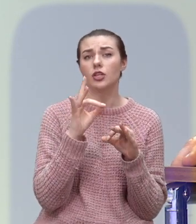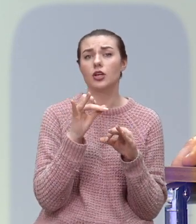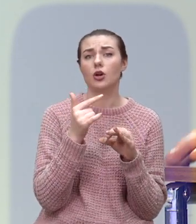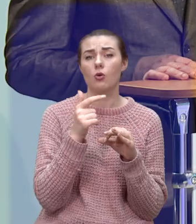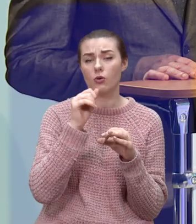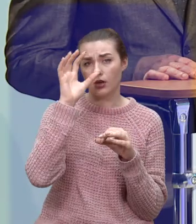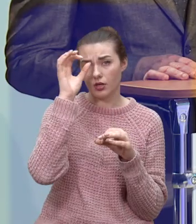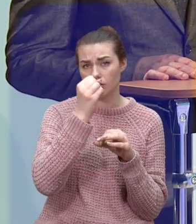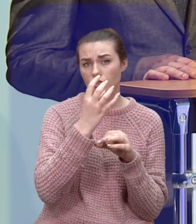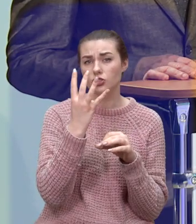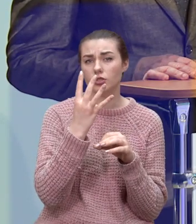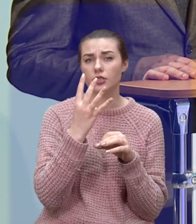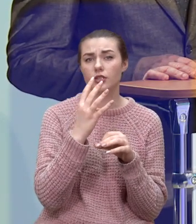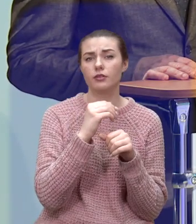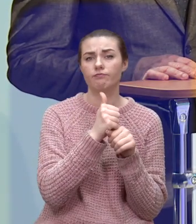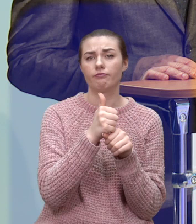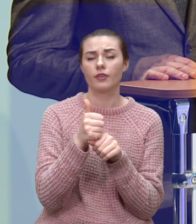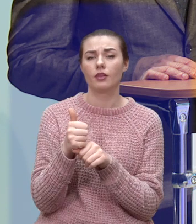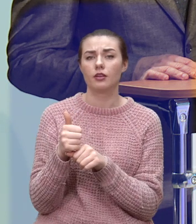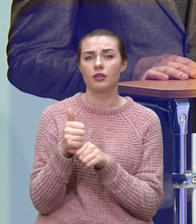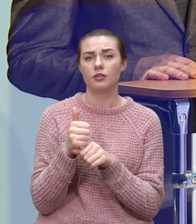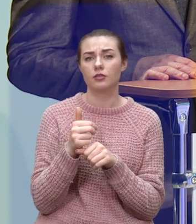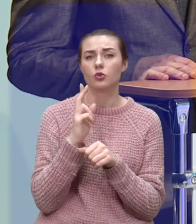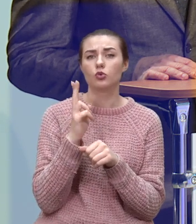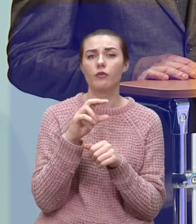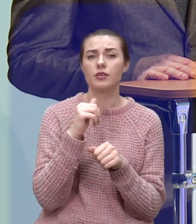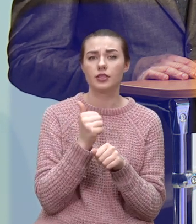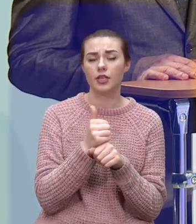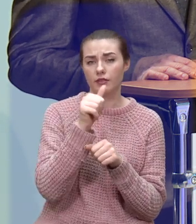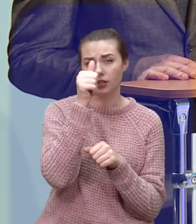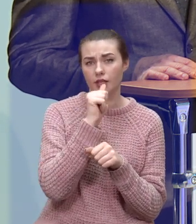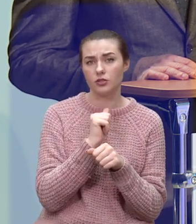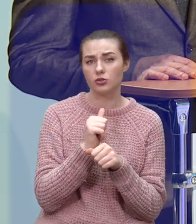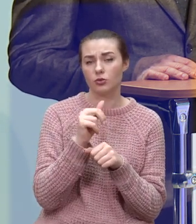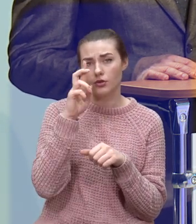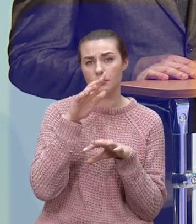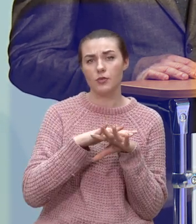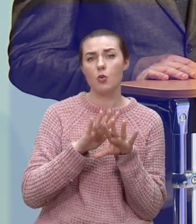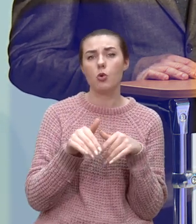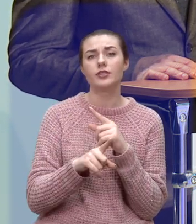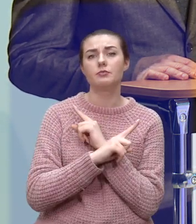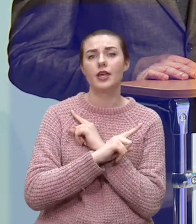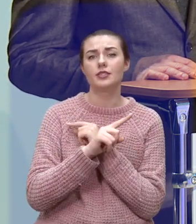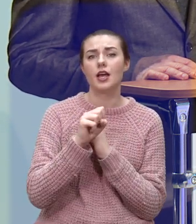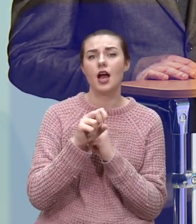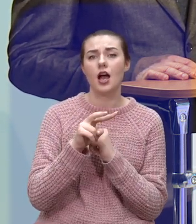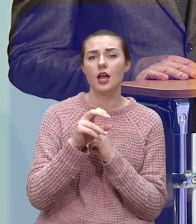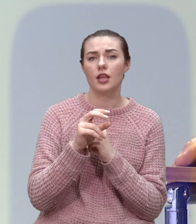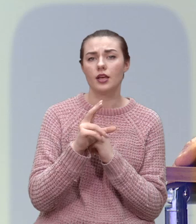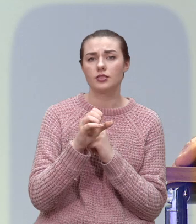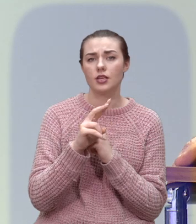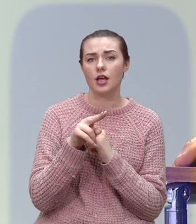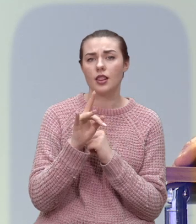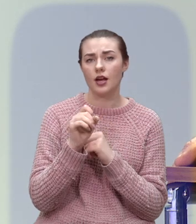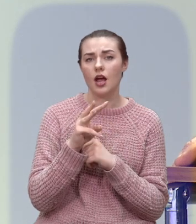рога это 4 полководца которые возглавили греческую империю после смерти александра македонского и вот этот как раз